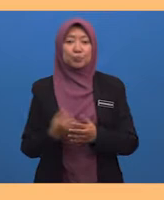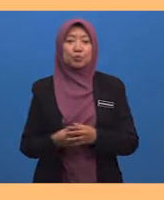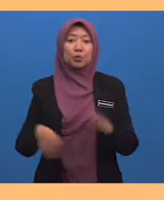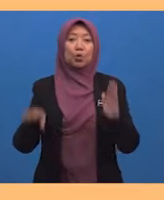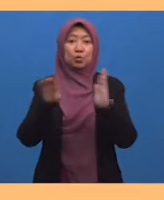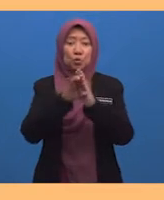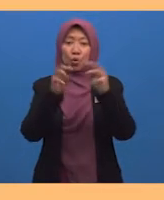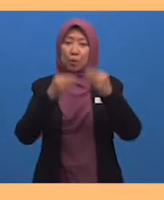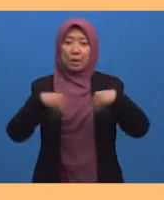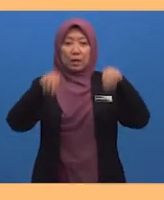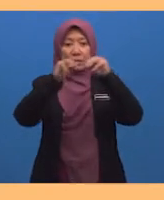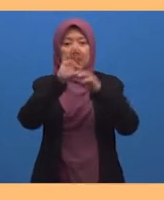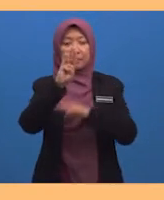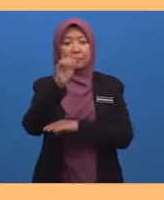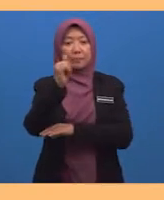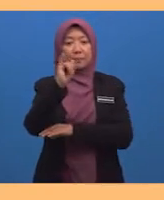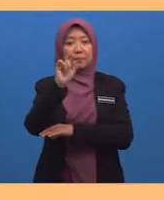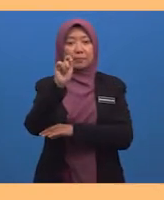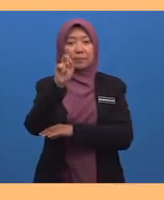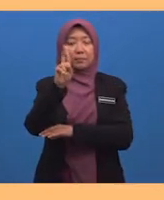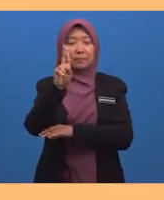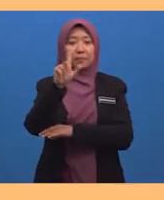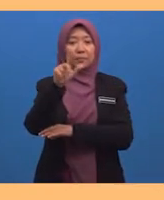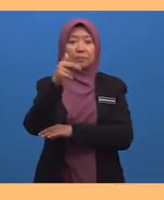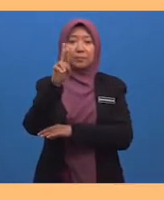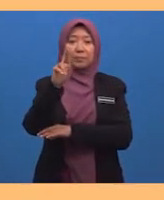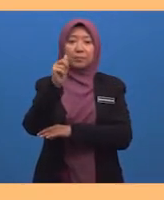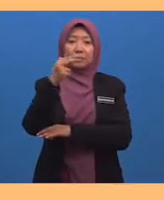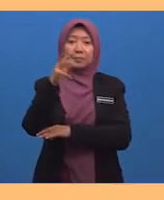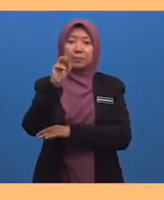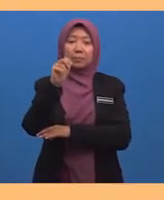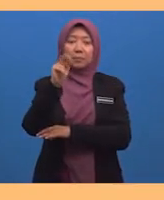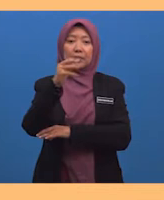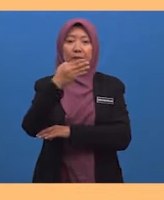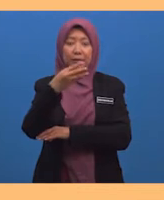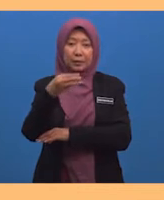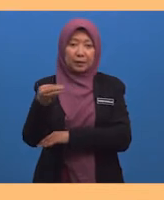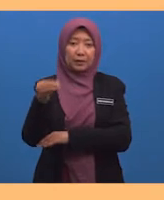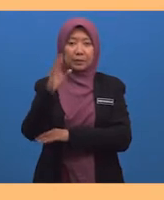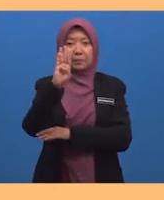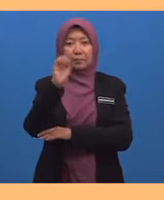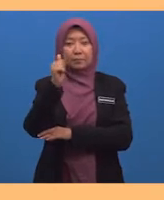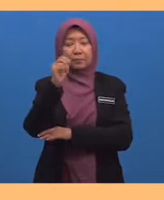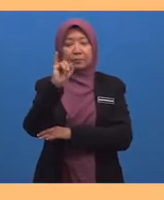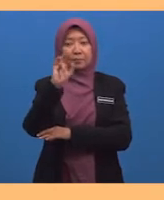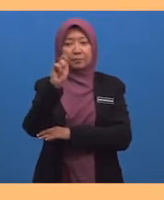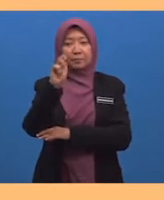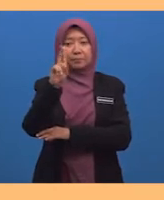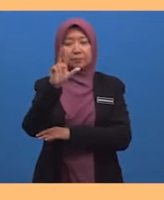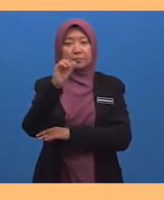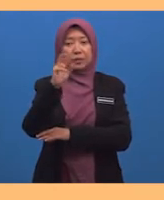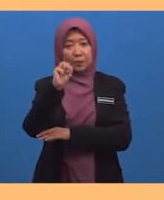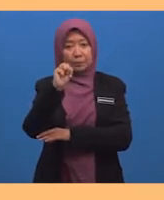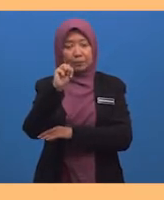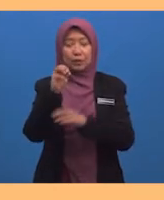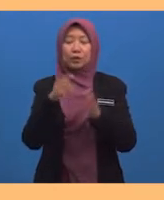Contoh, Masjid Baitul Rahman dan Masjid Baitul Rahim. Ini menunjukkan kepentingan institusi